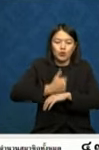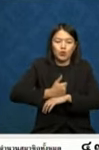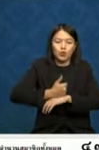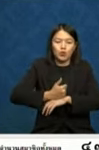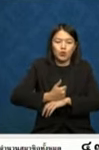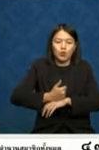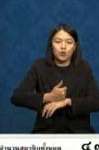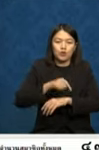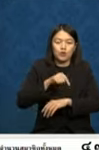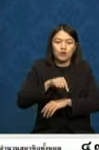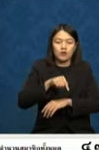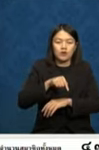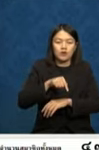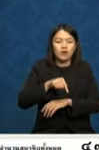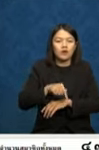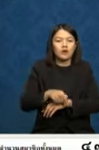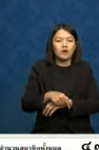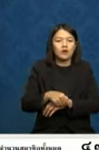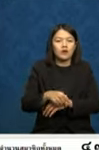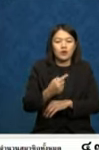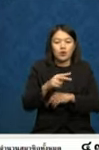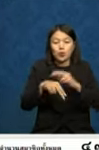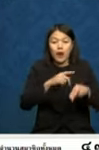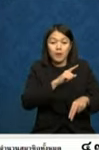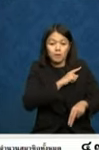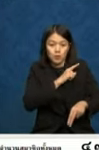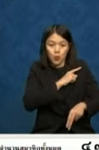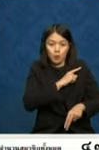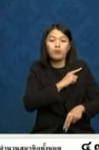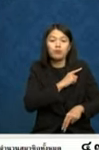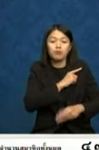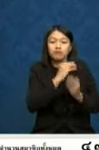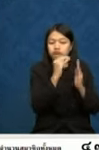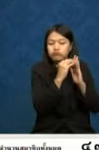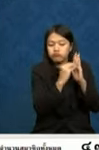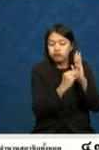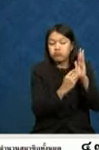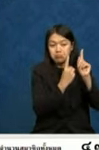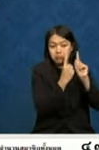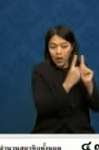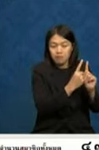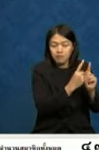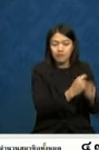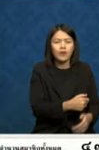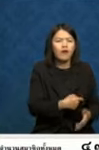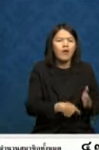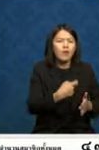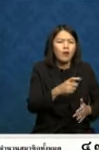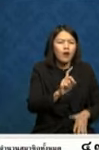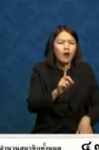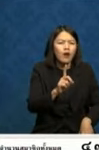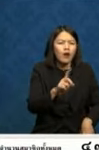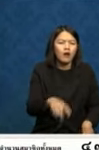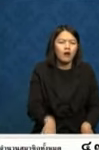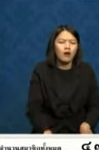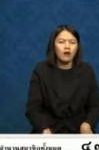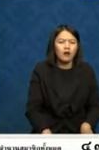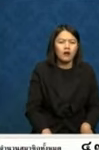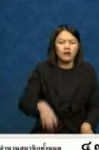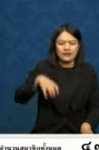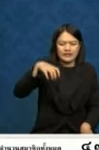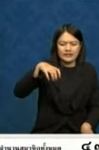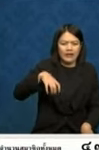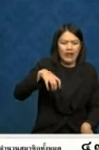าผลประโยชน์ของชาติทางทะเลนะครับที่ได้กำหนดไว้เหตุผลนะครับที่ไม่สามารถใช้สารกลาง